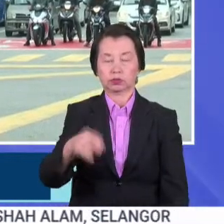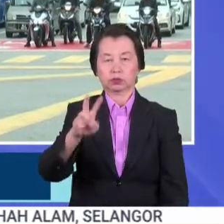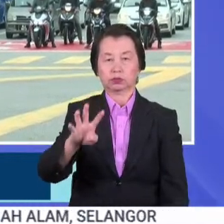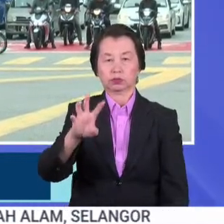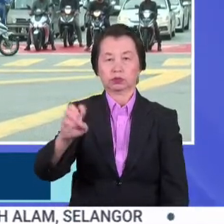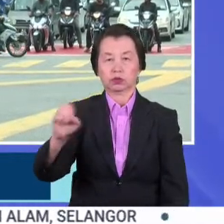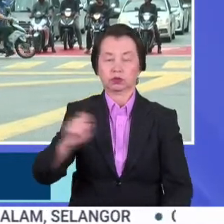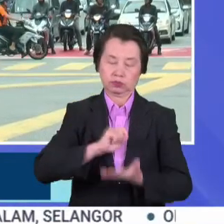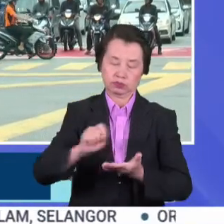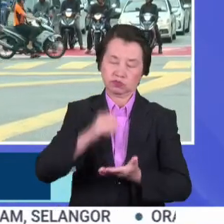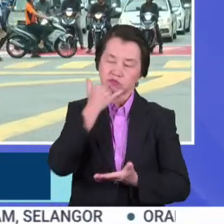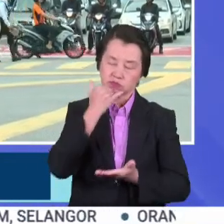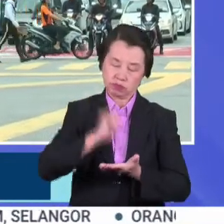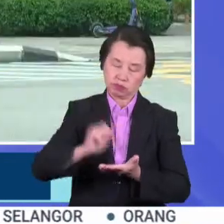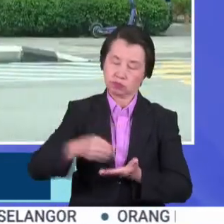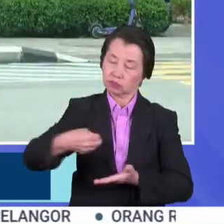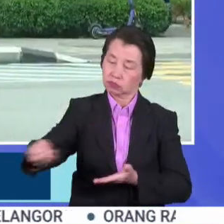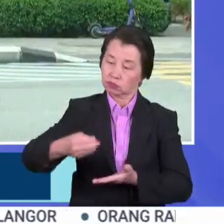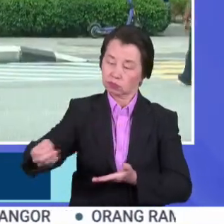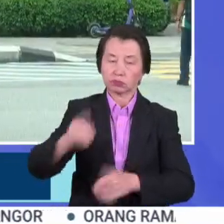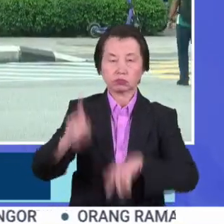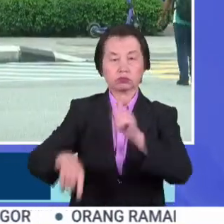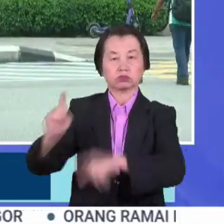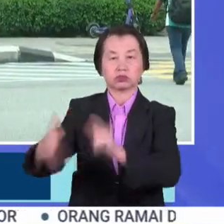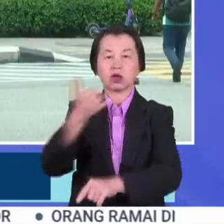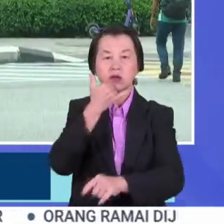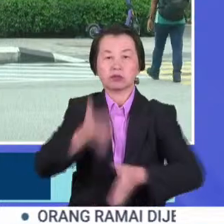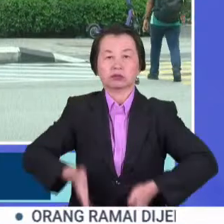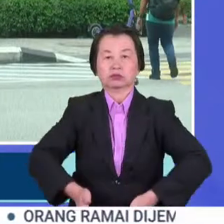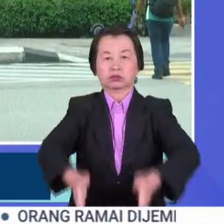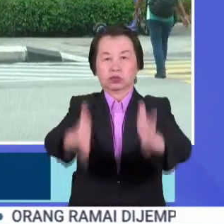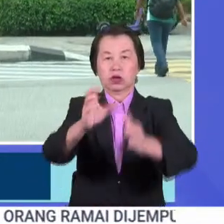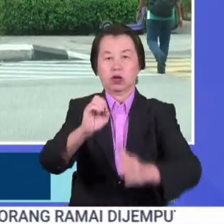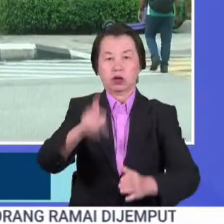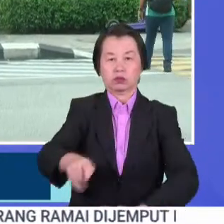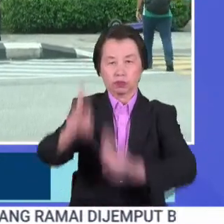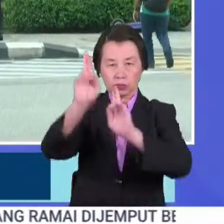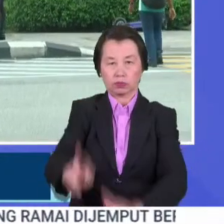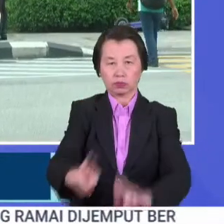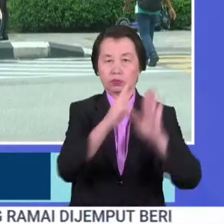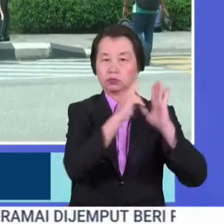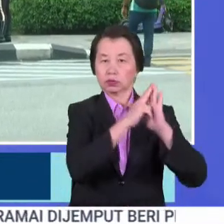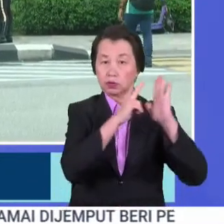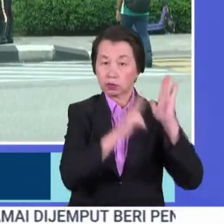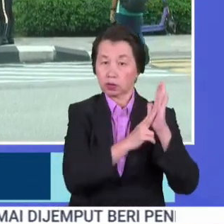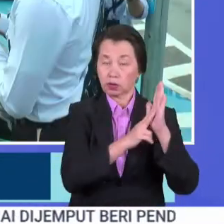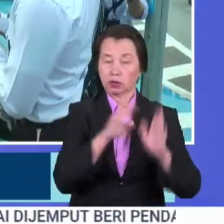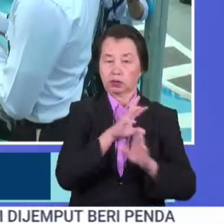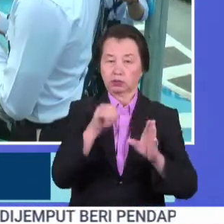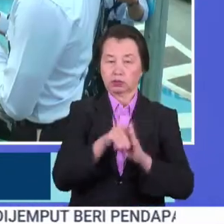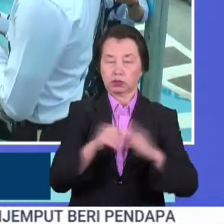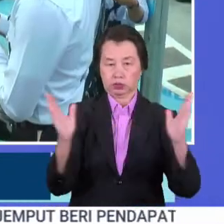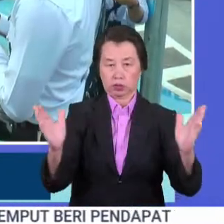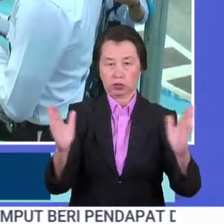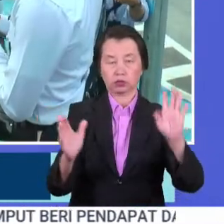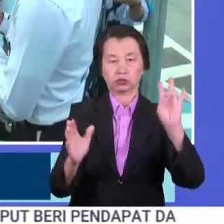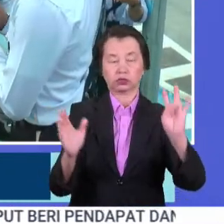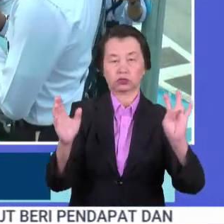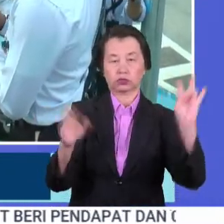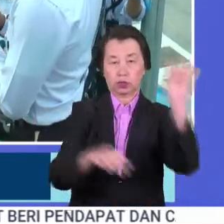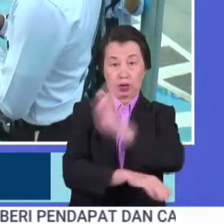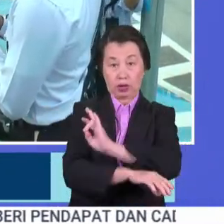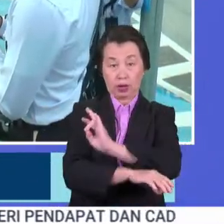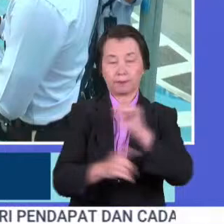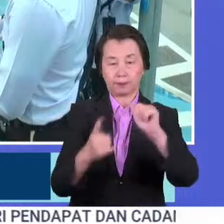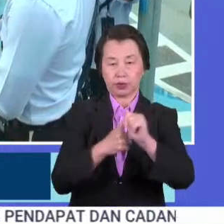36,432 saman dikeluarkan melibatkan pelbagai kesalahan jalan raya menerusi Op Hormat Undang-Undang. Ia melibatkan tempoh 7 hari